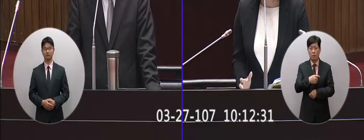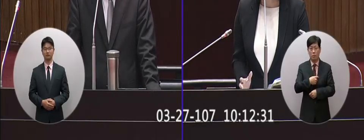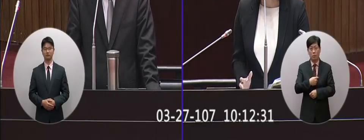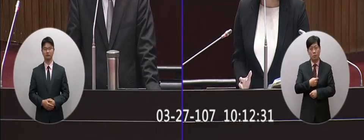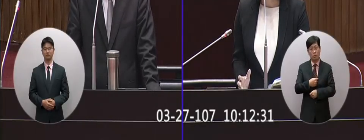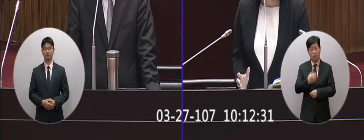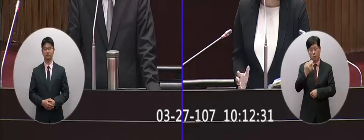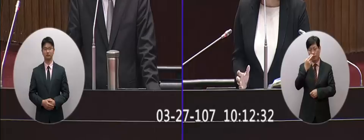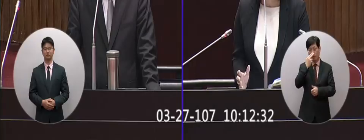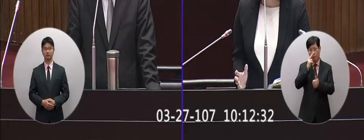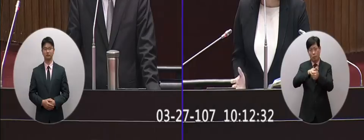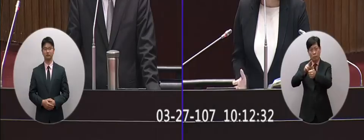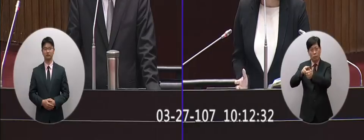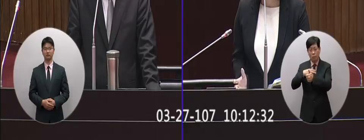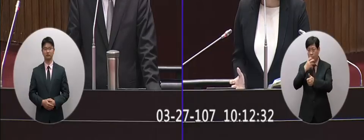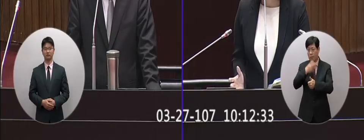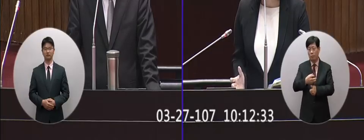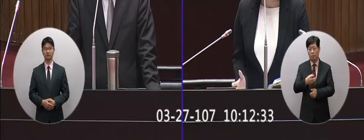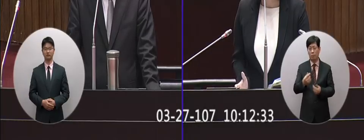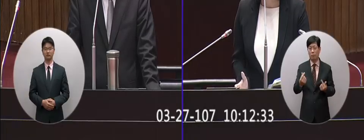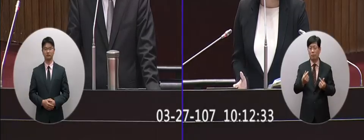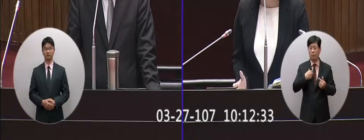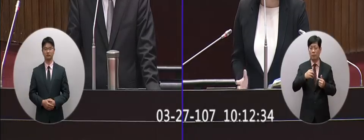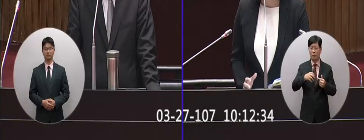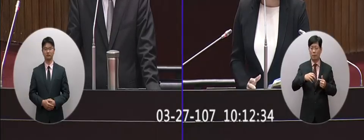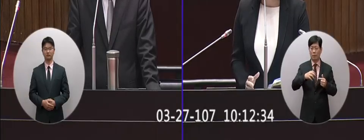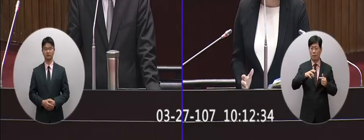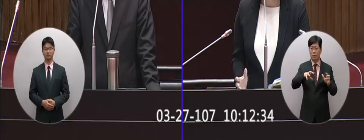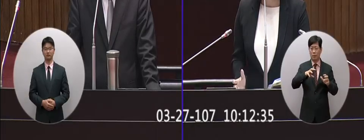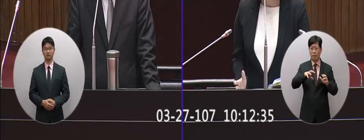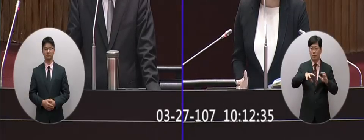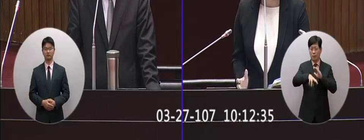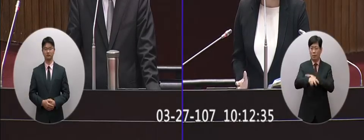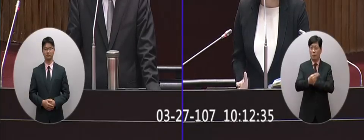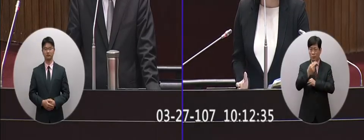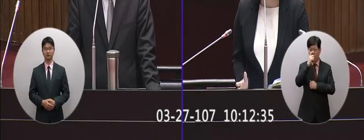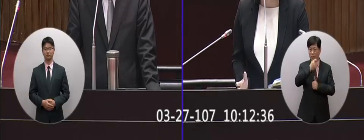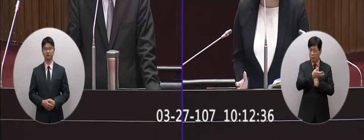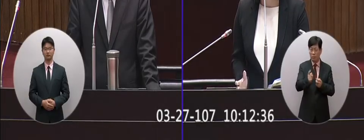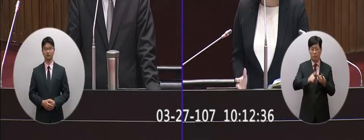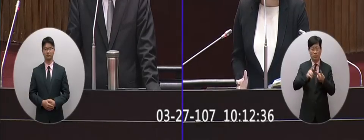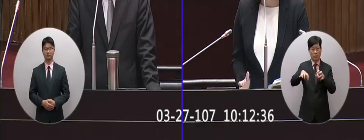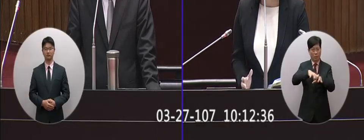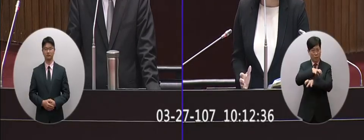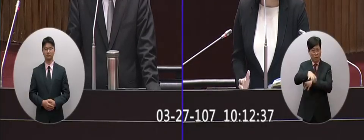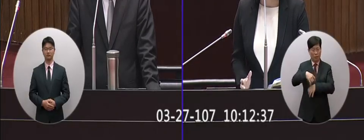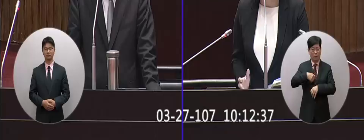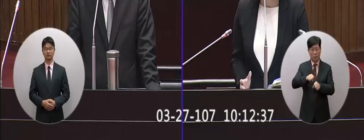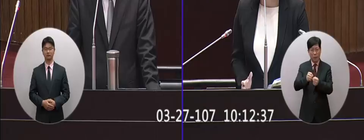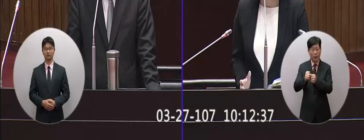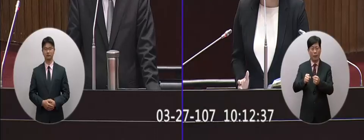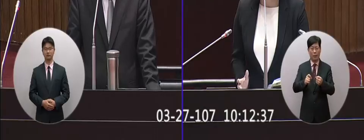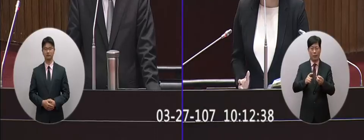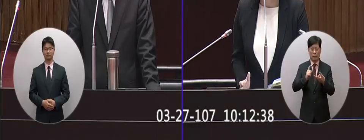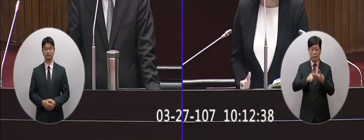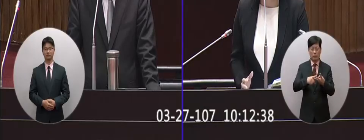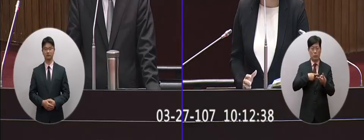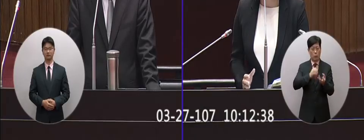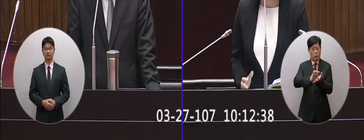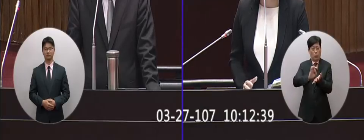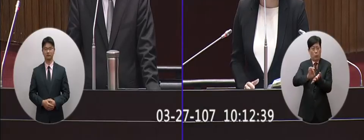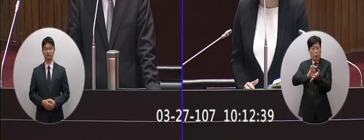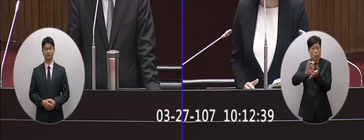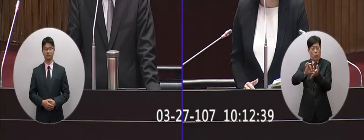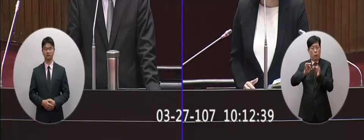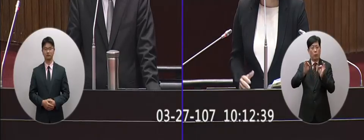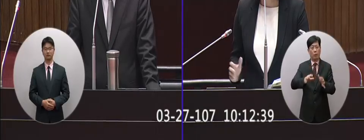牲了很多不管空气污染，还有包括我们的生态环境，还有大把大把的银子一